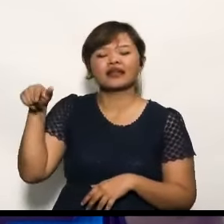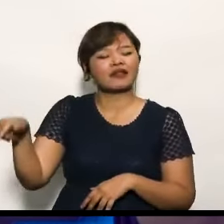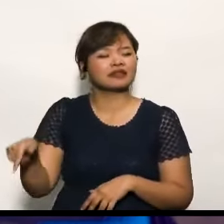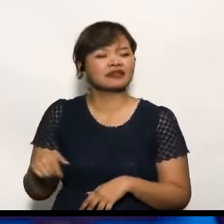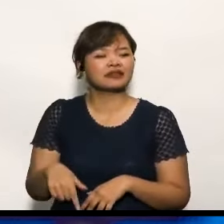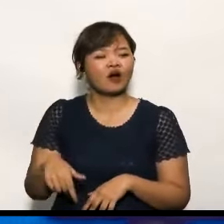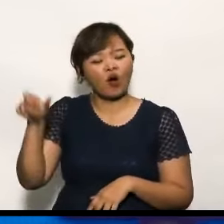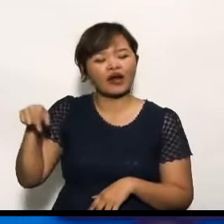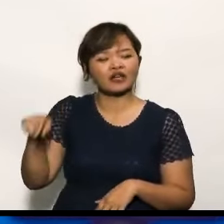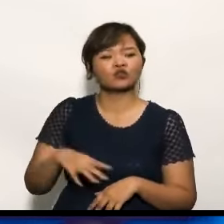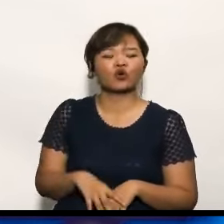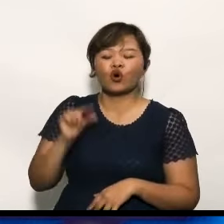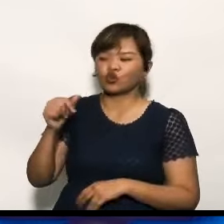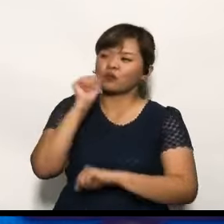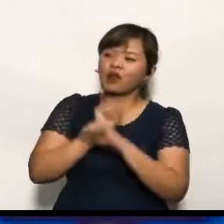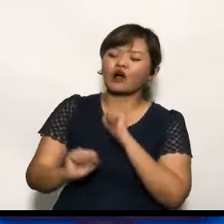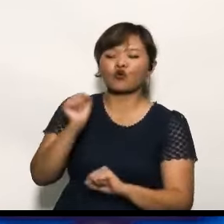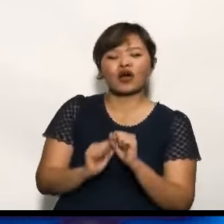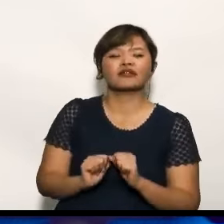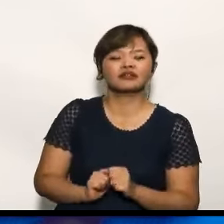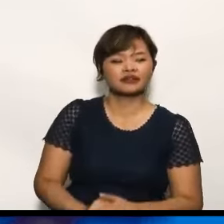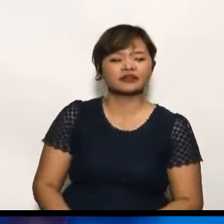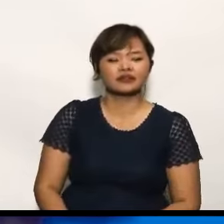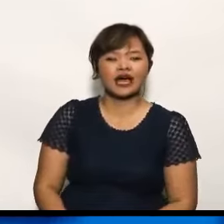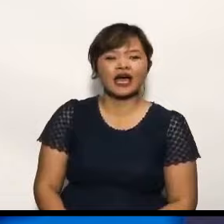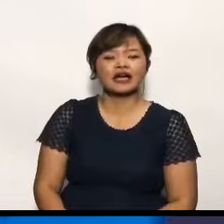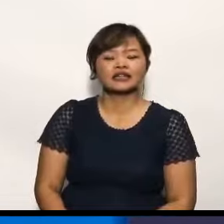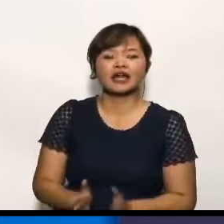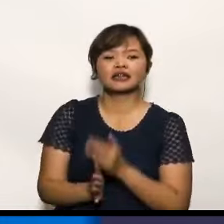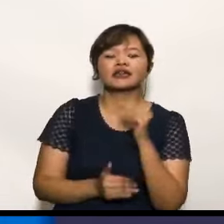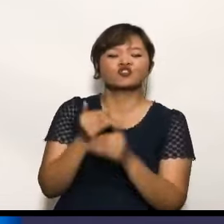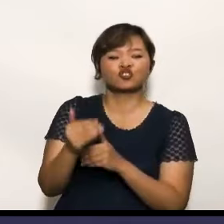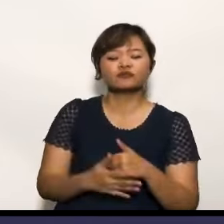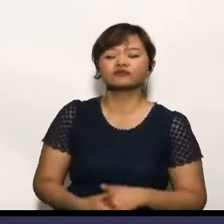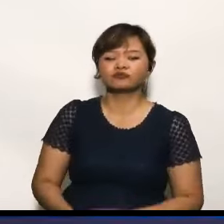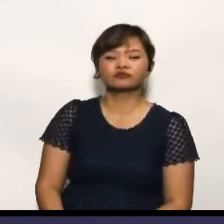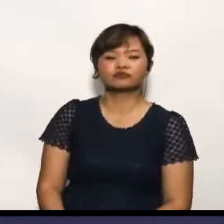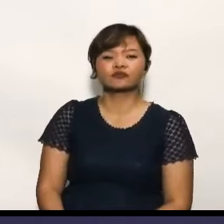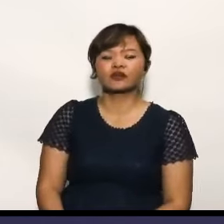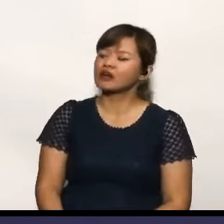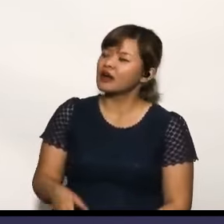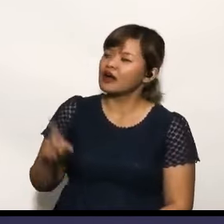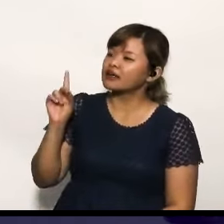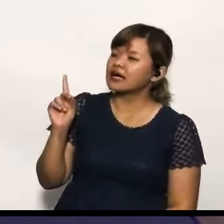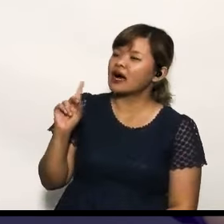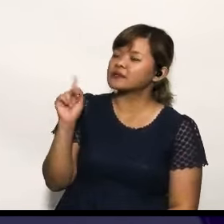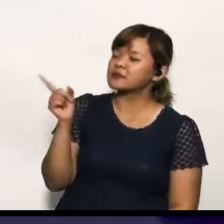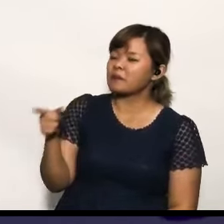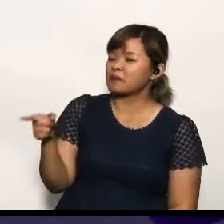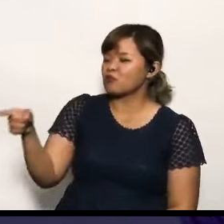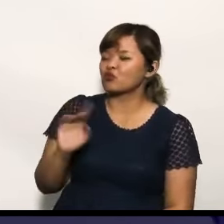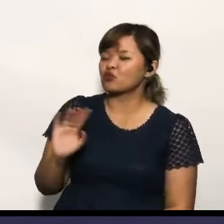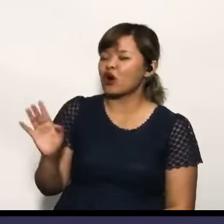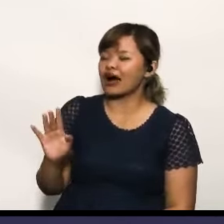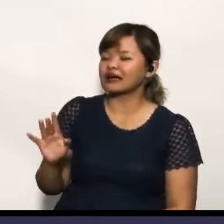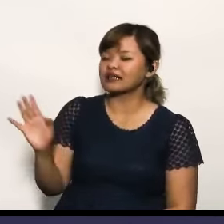dia. Untuk melakukan sesuatu. And I cut the long story short, saya cuma nanya, why don't you do something this